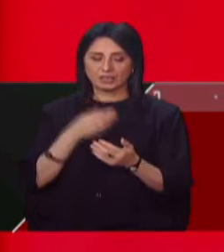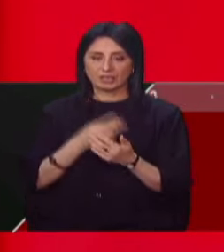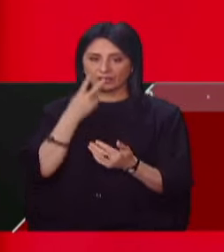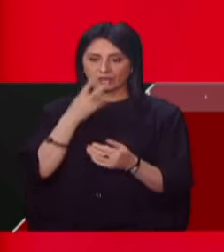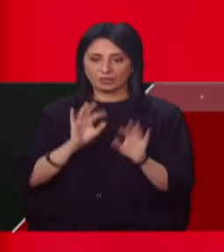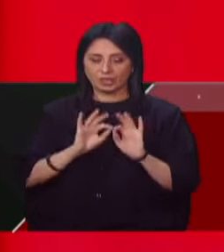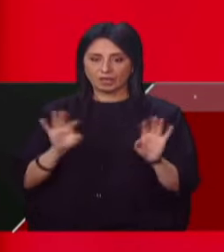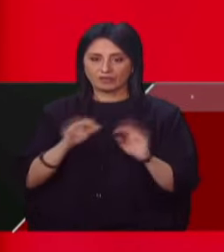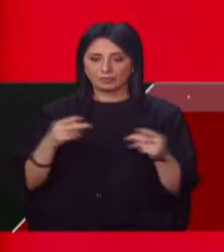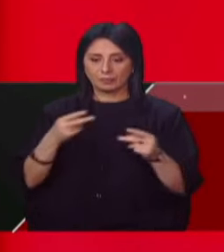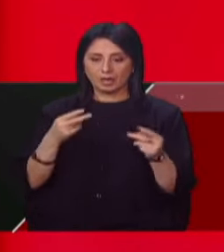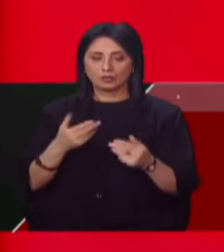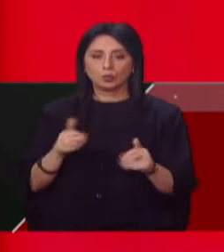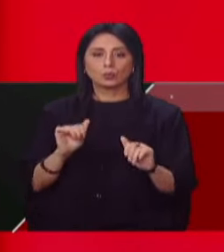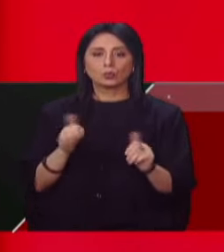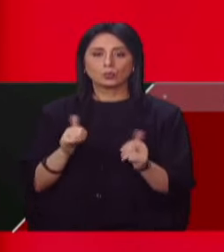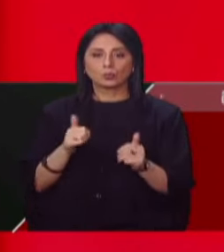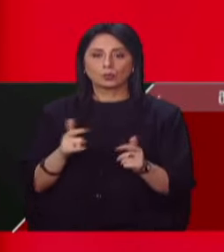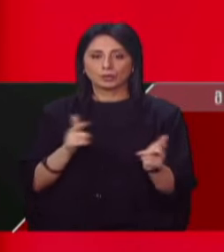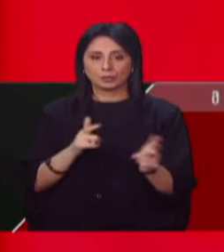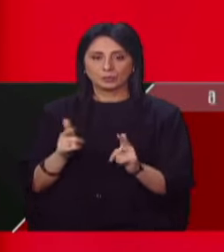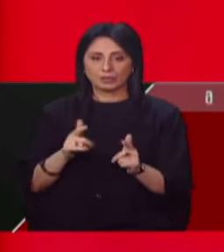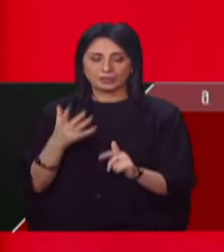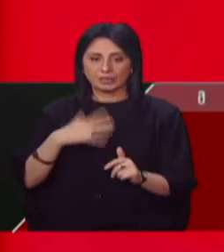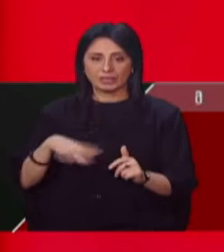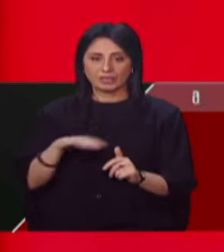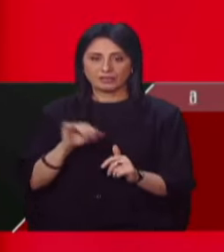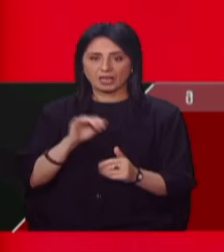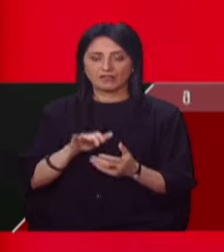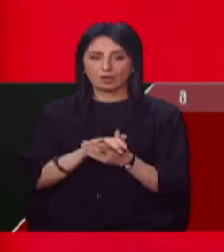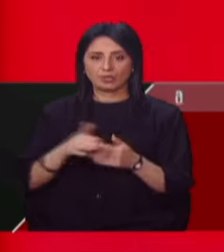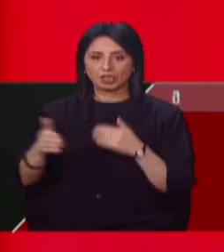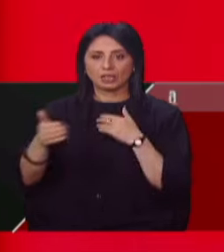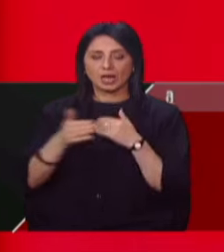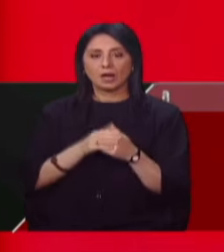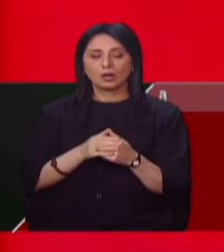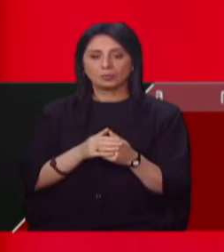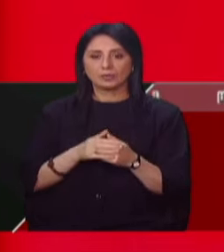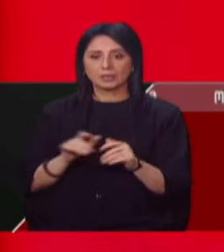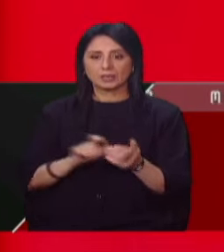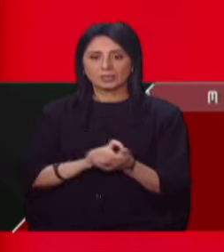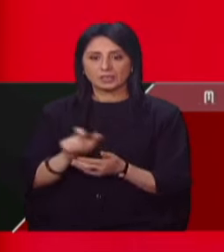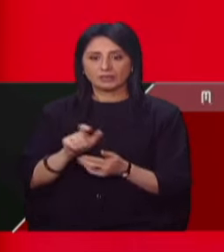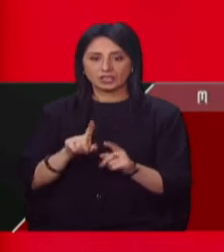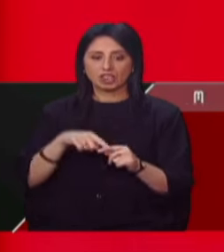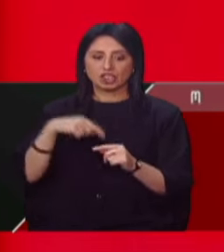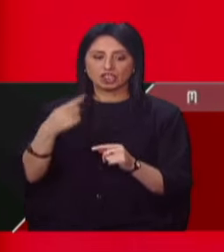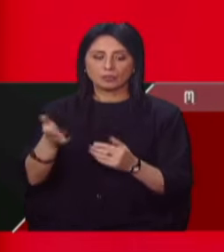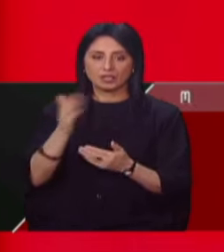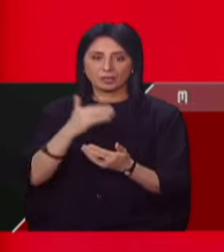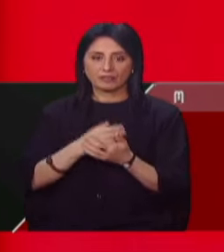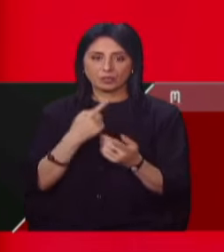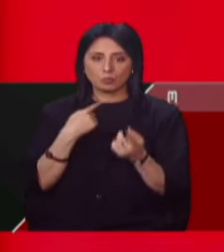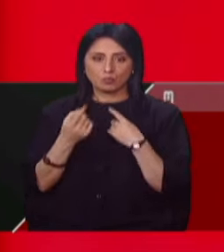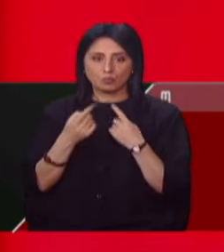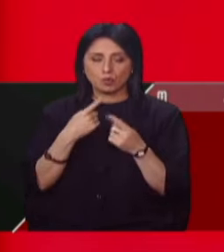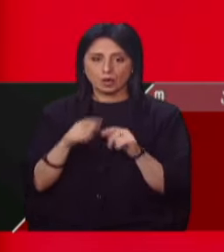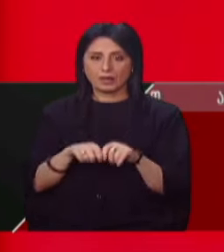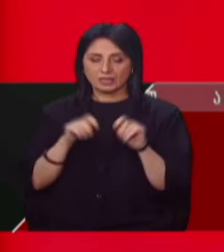ხედვა გაუზიაროს პარტნიორებს, თუ როგორ ემზადება საქართველო ევროკავშირთან დაახლოების გზაზე. შემდგომი ეტაპი არის